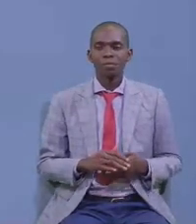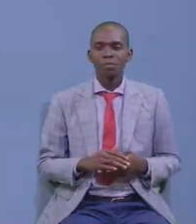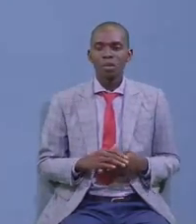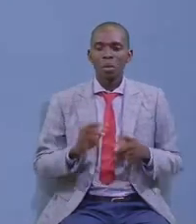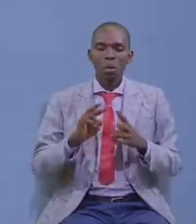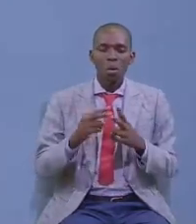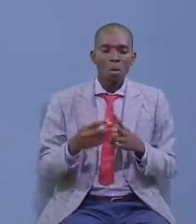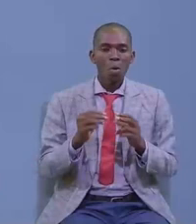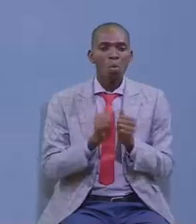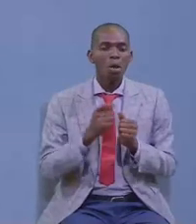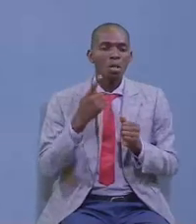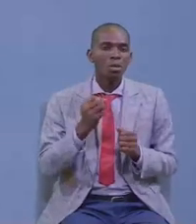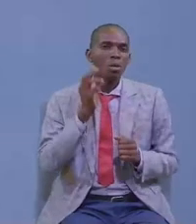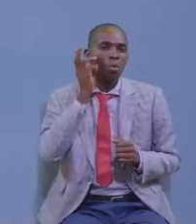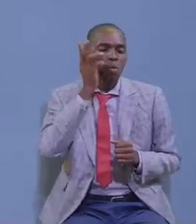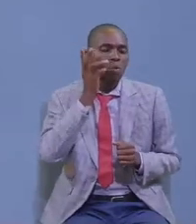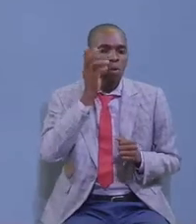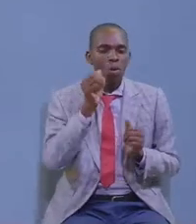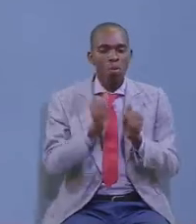Et par le vin dont le roi buvait.